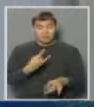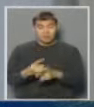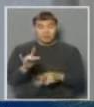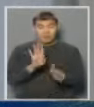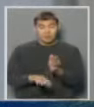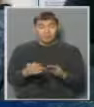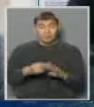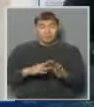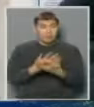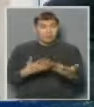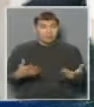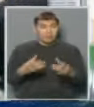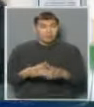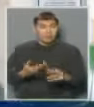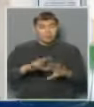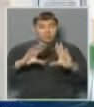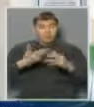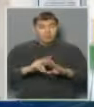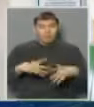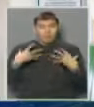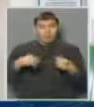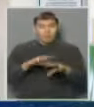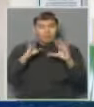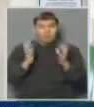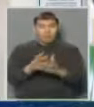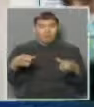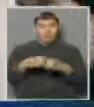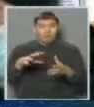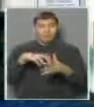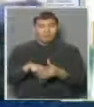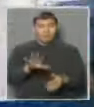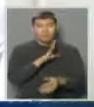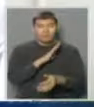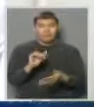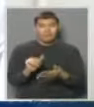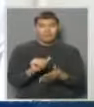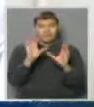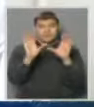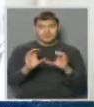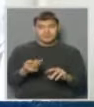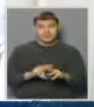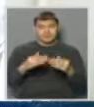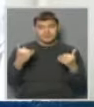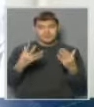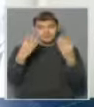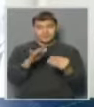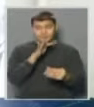зиянсыз аллергия туғызбайды. Бұл дүниежүзілік денсаулық сақтау ұйымымен бекітілген. Сондықтан бүгінгі